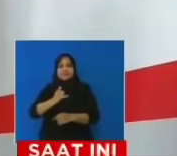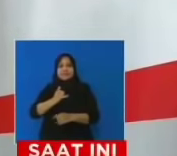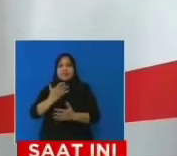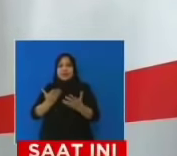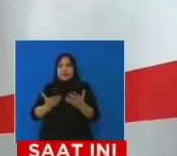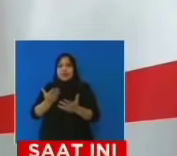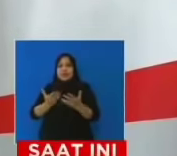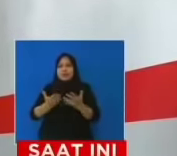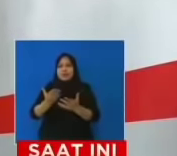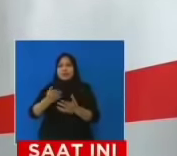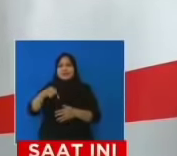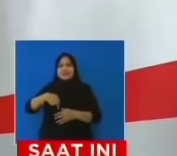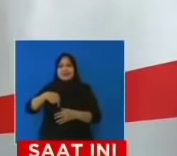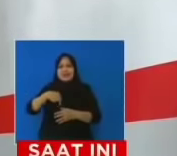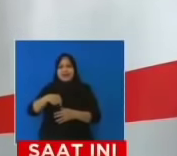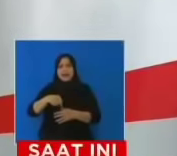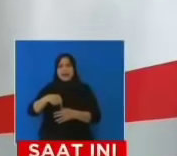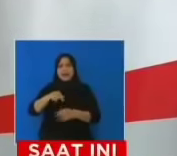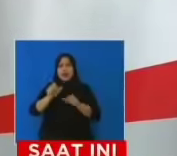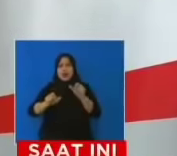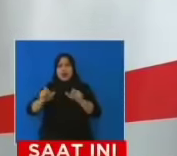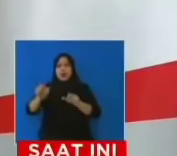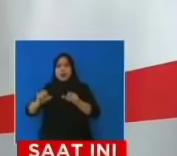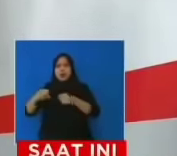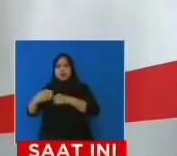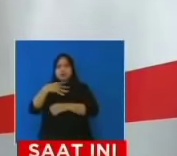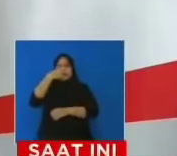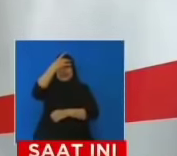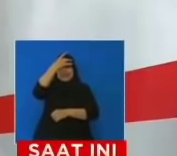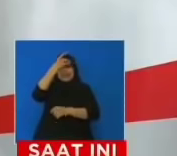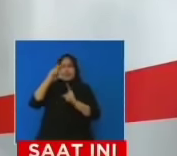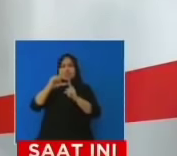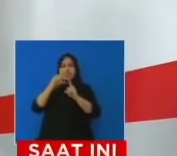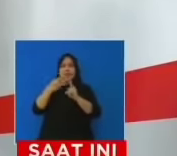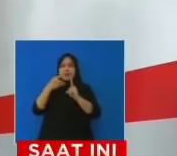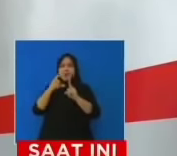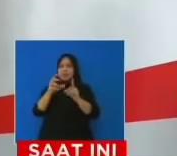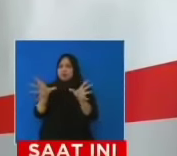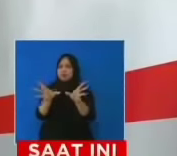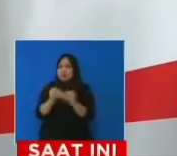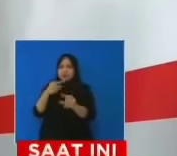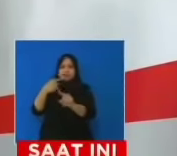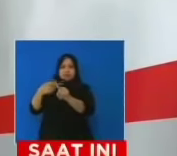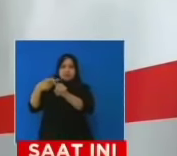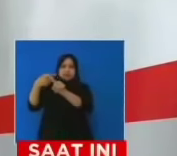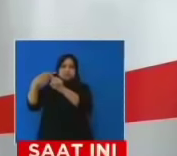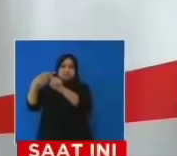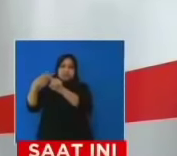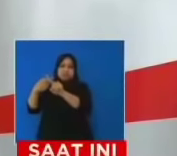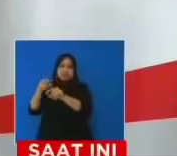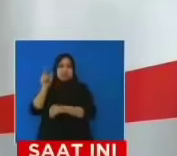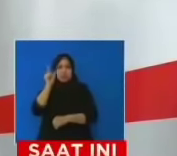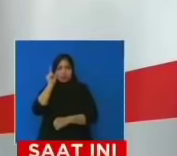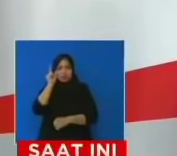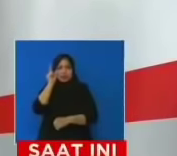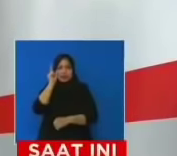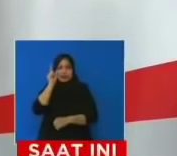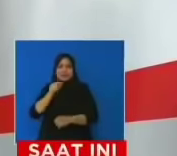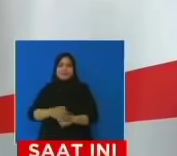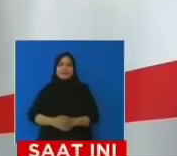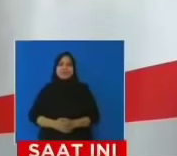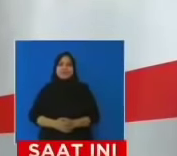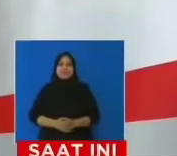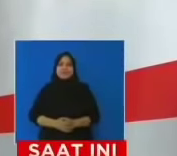kemungkinan meningkatnya kasus demam berdarah pada musim pancaroba ini. Oleh karena itu,